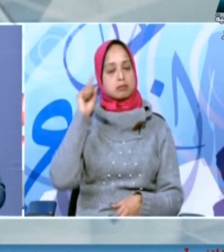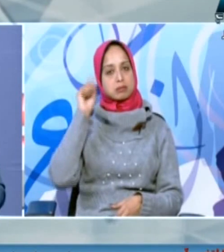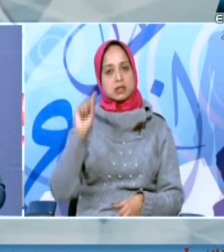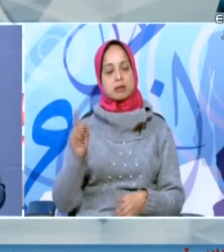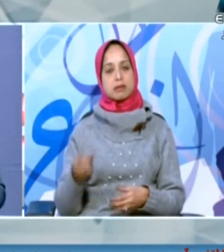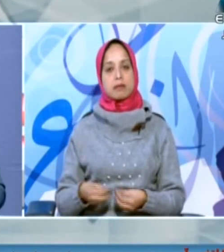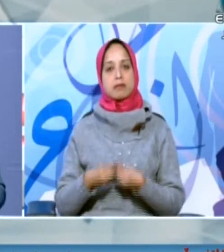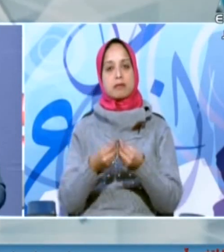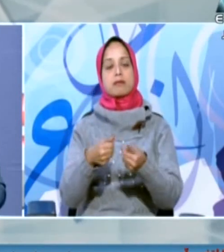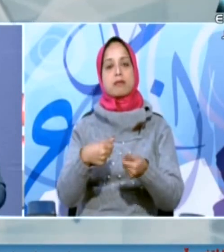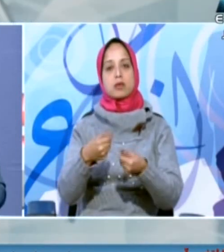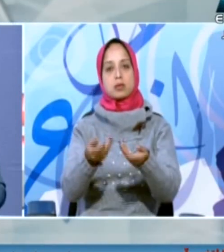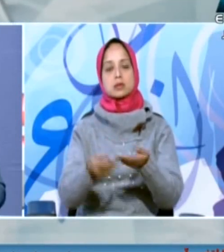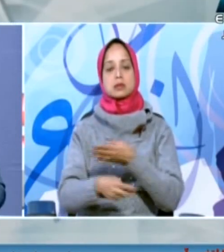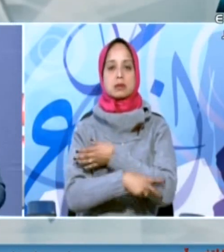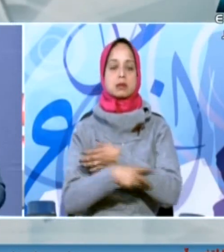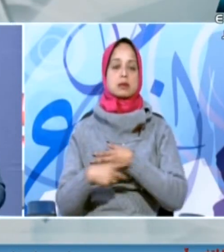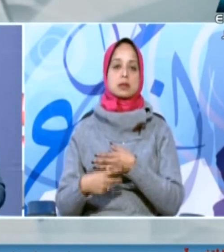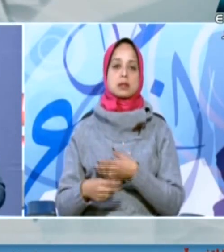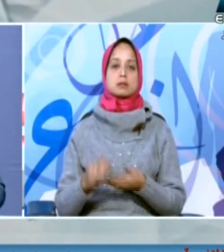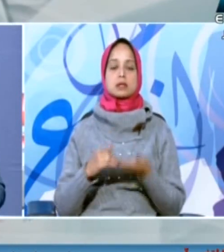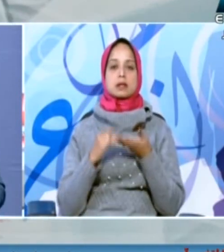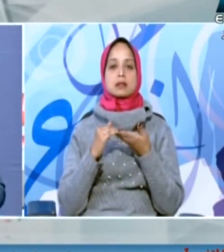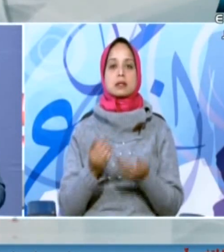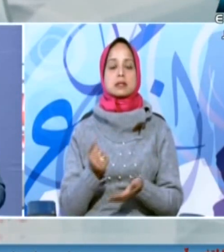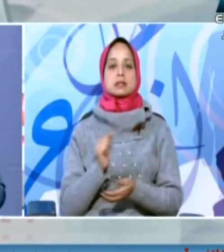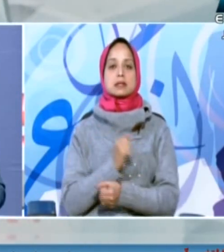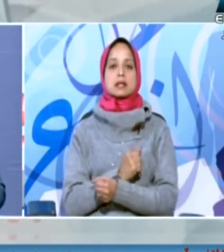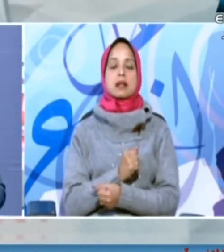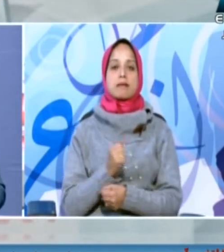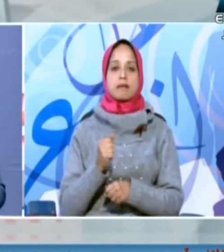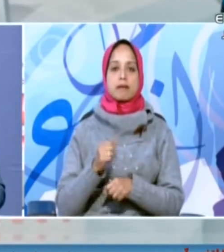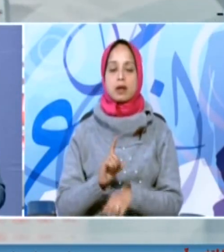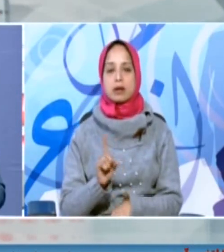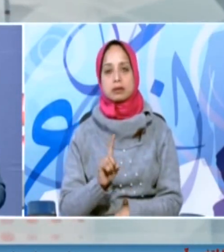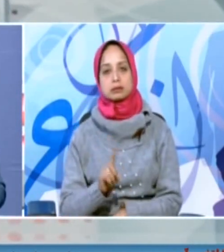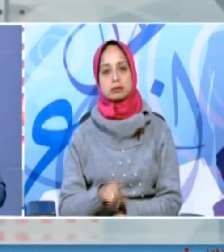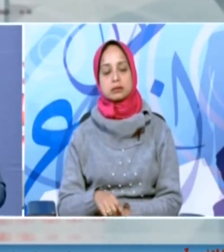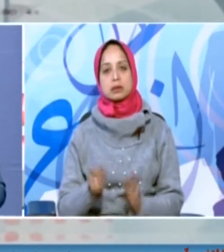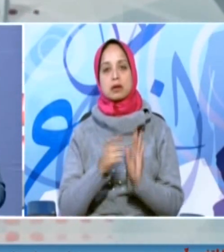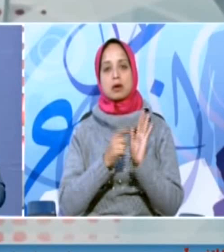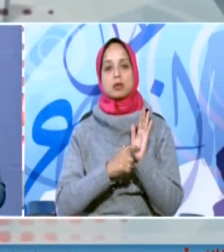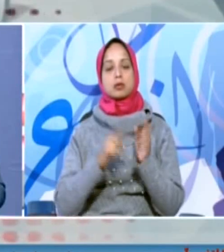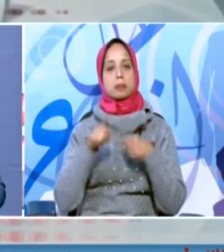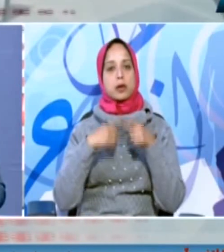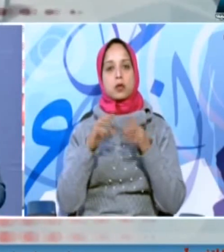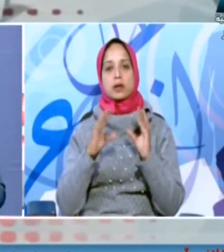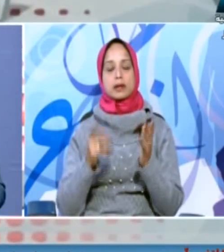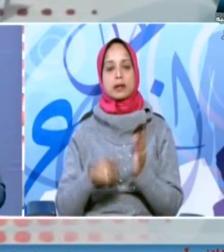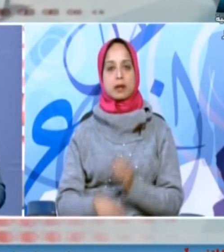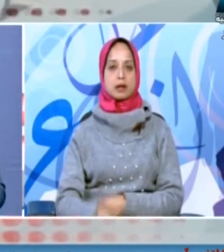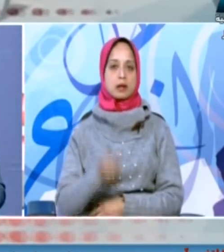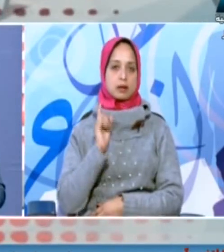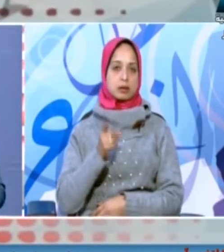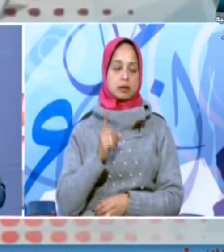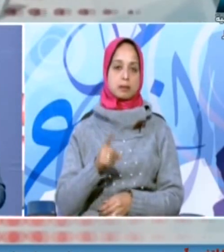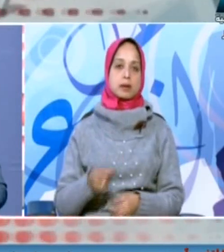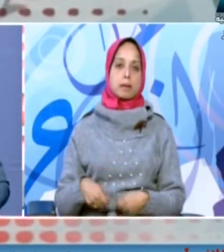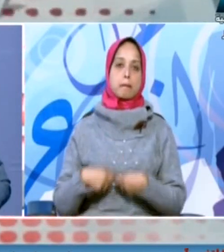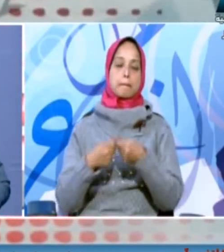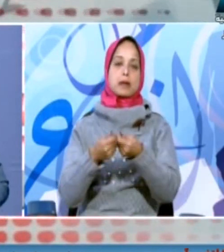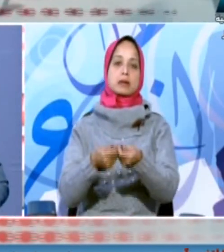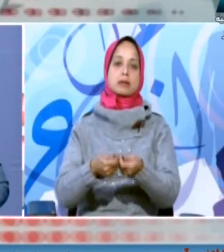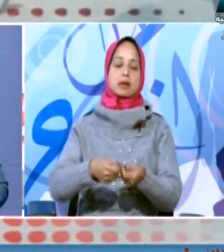تمام؟ ايوه. طب ايه نص قانون المقابله؟ انا ده ها؟ الذين يدفعون 6 امثال